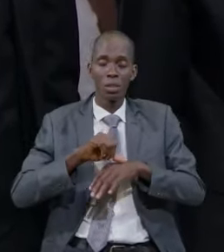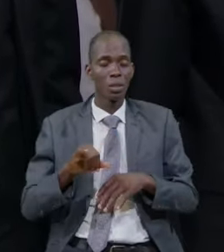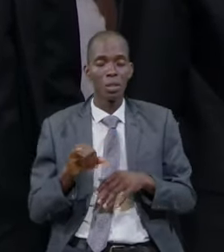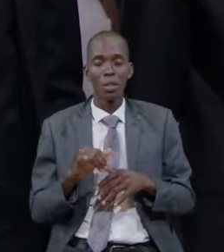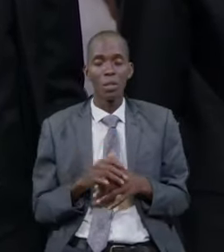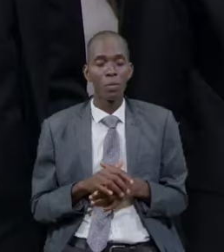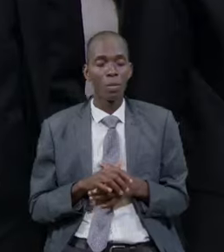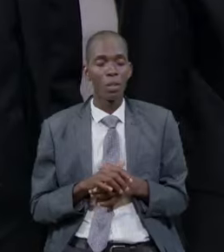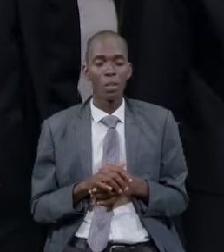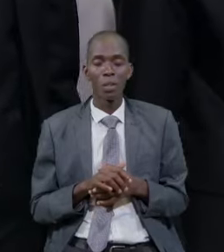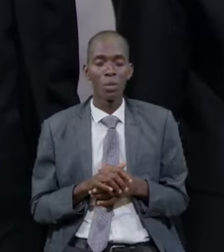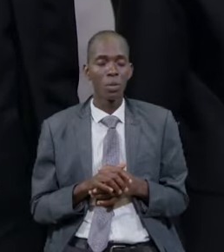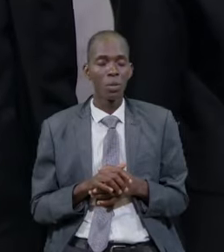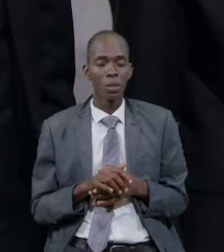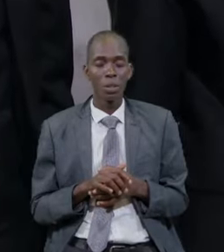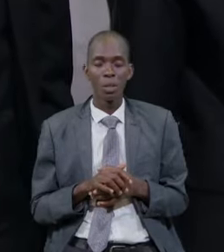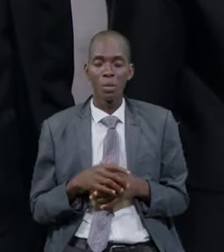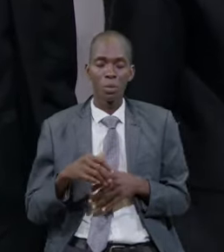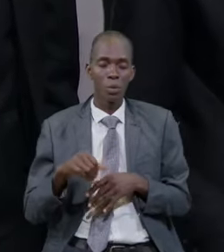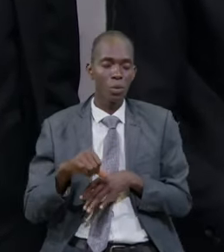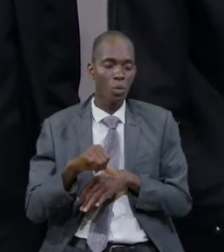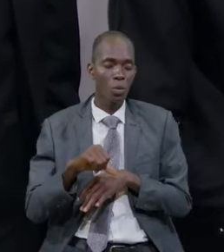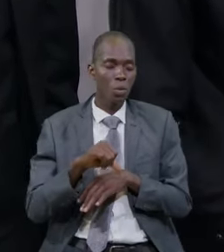L'onction, l'onction,